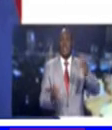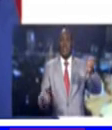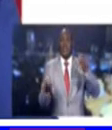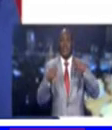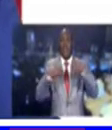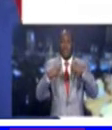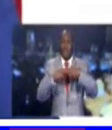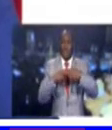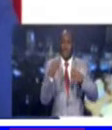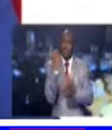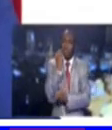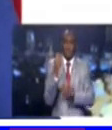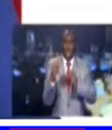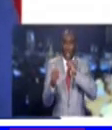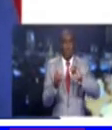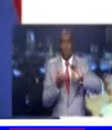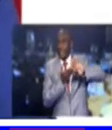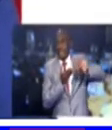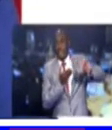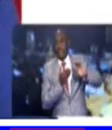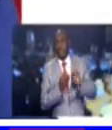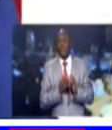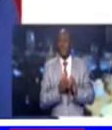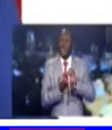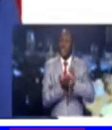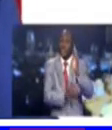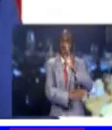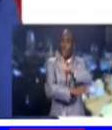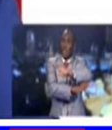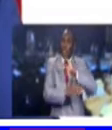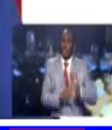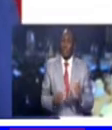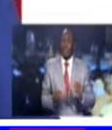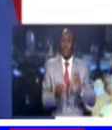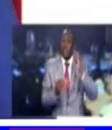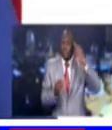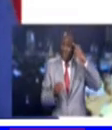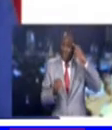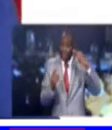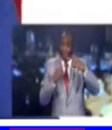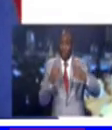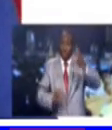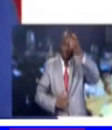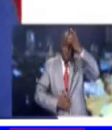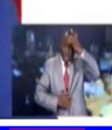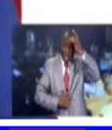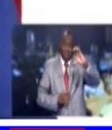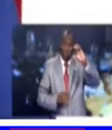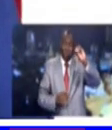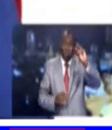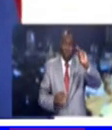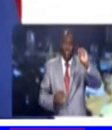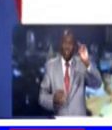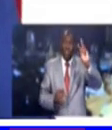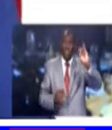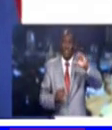notre pays n'est pas en reste ce soir je pensées vont d'abord aux malades du coc u19